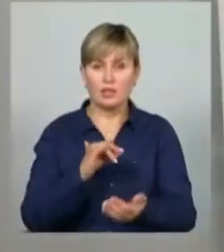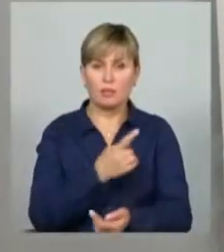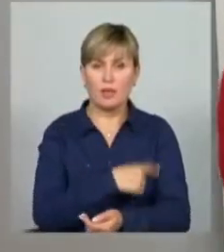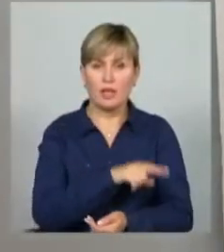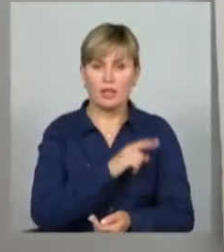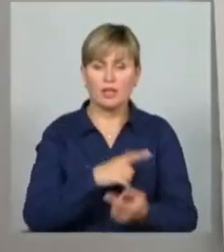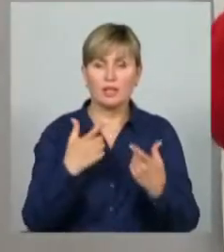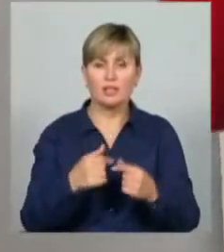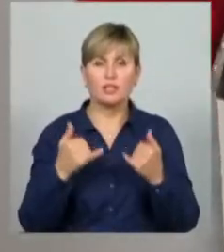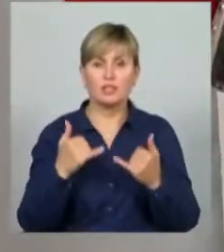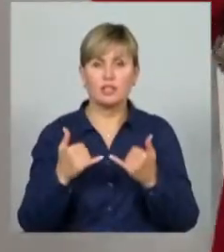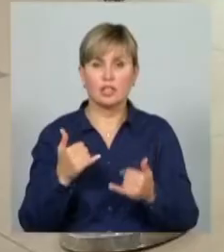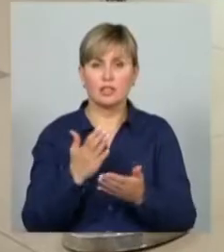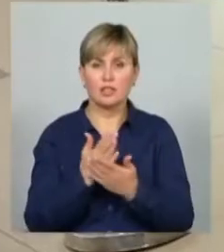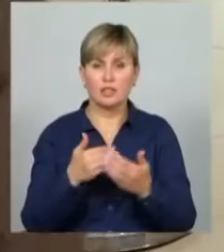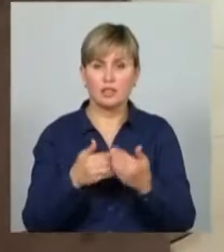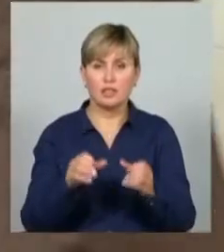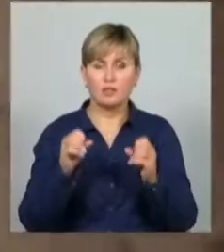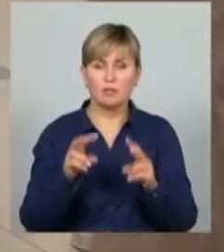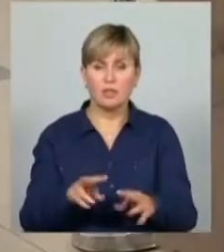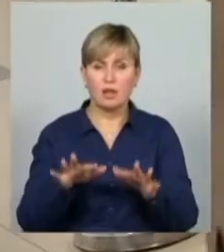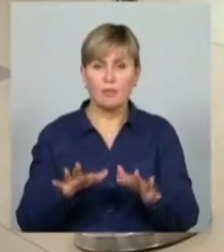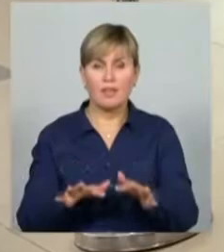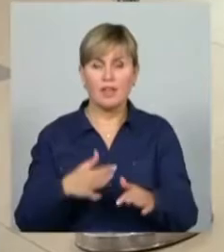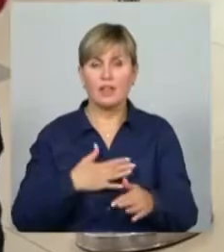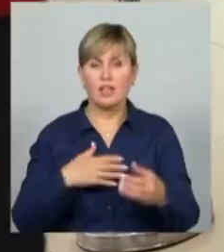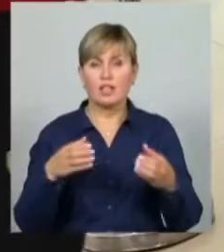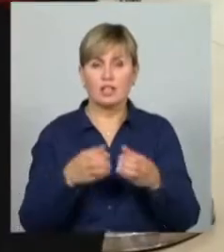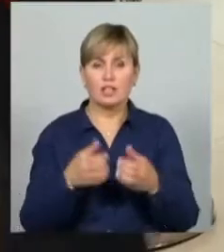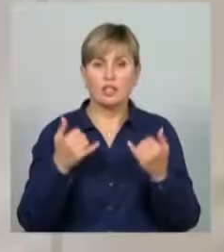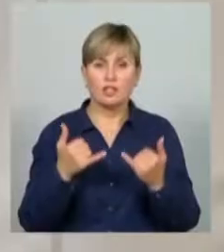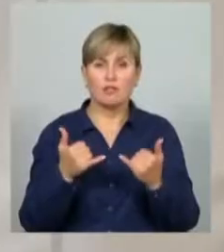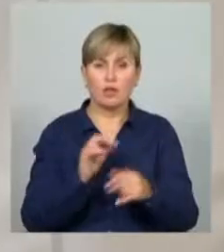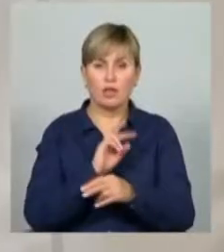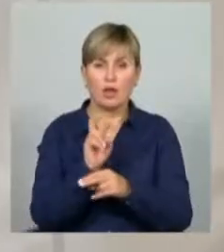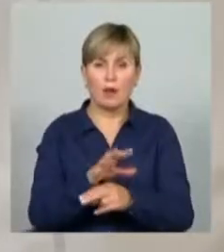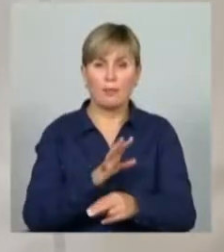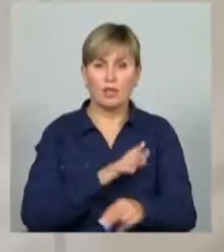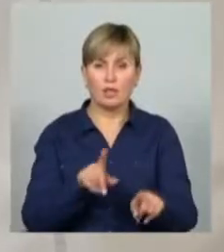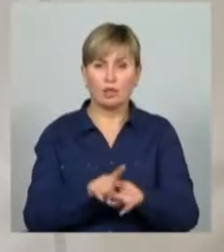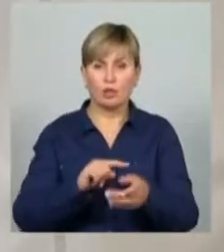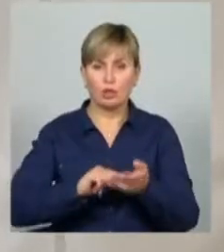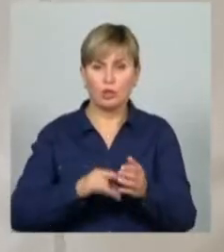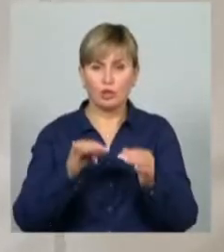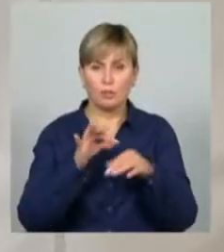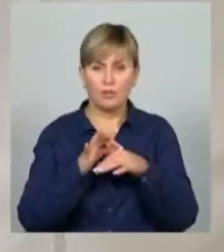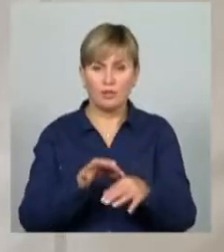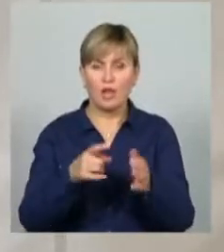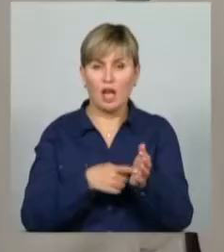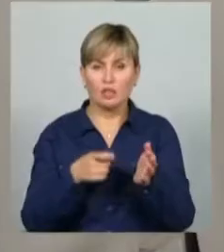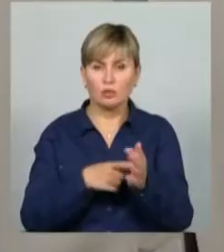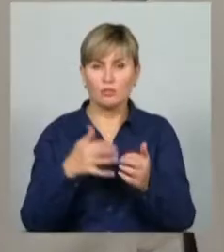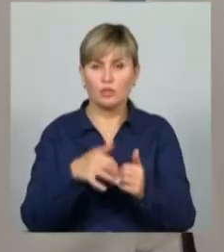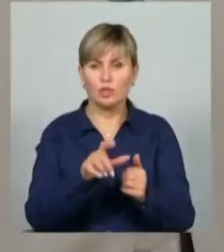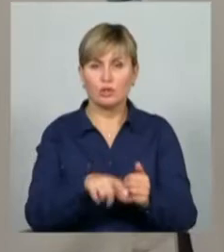поликлиники, где сейчас развернуты специальные пункты. Наши корреспонденты сегодня побывали на одной из таких точек и провели опрос среди